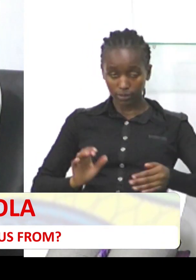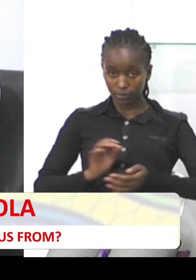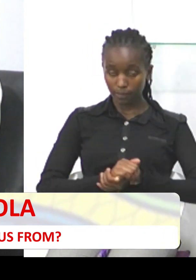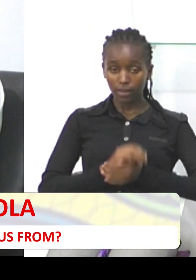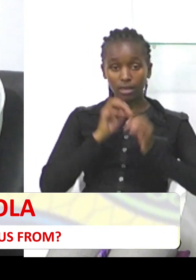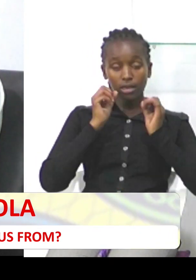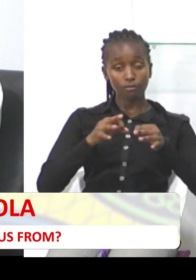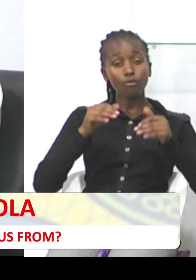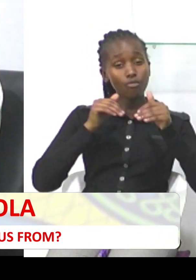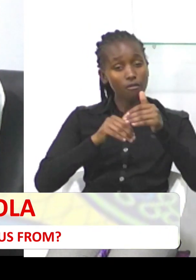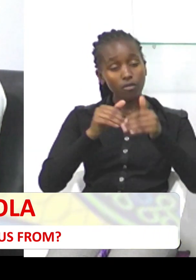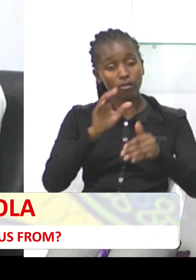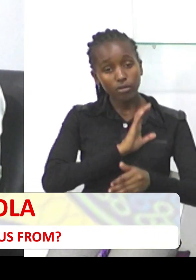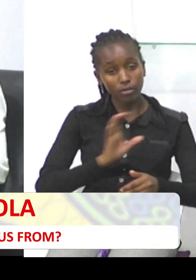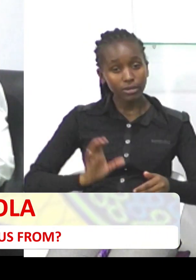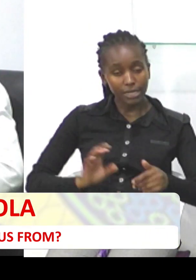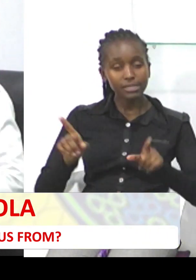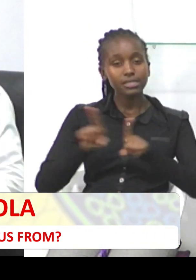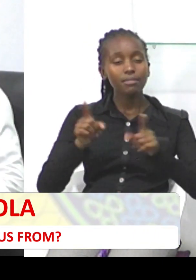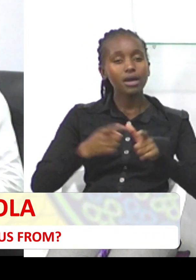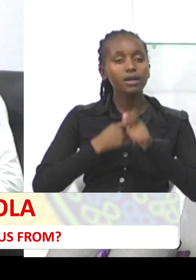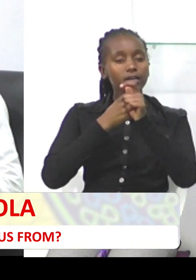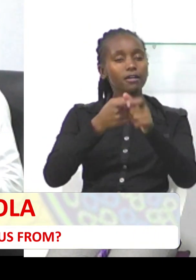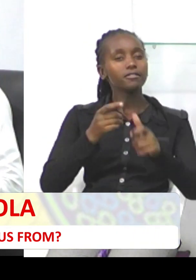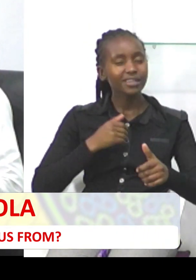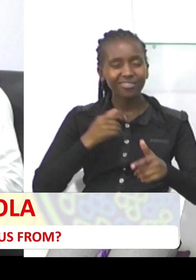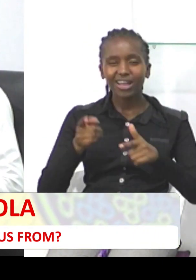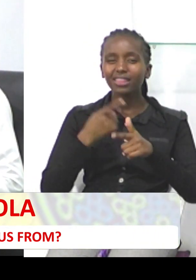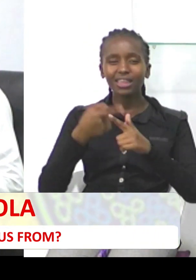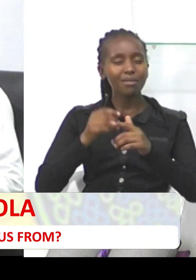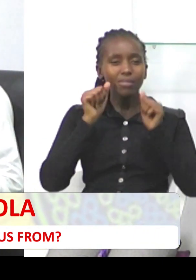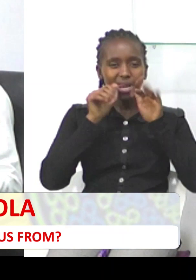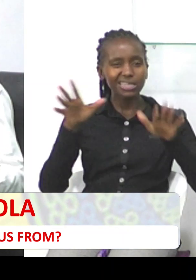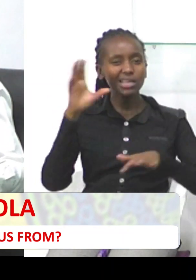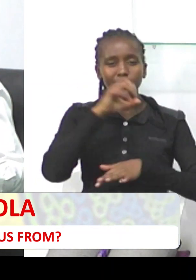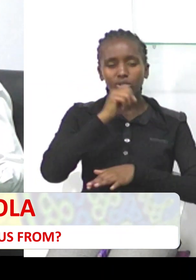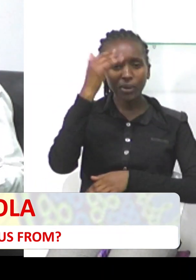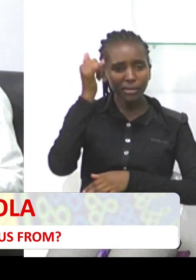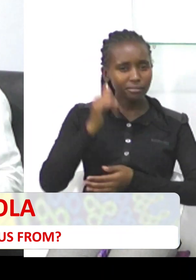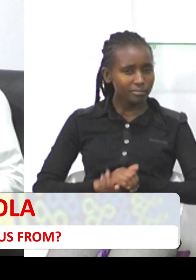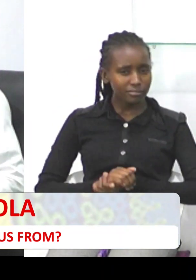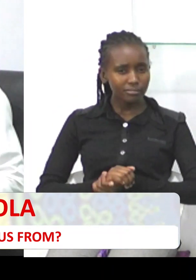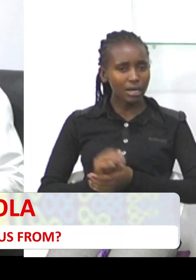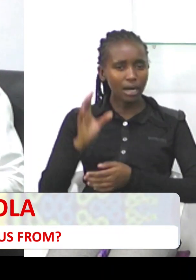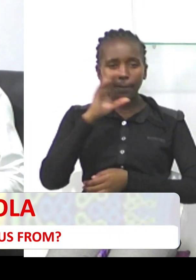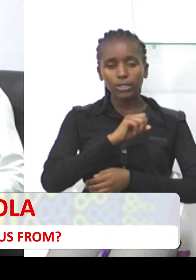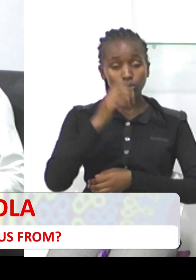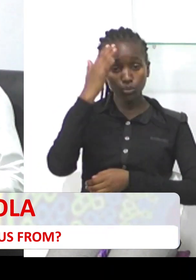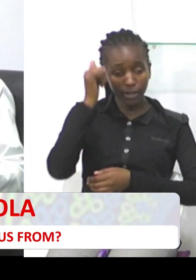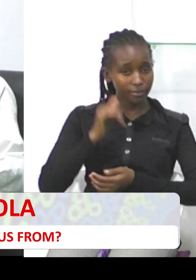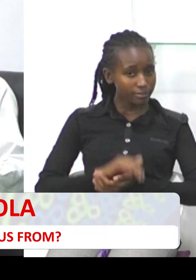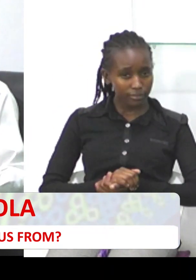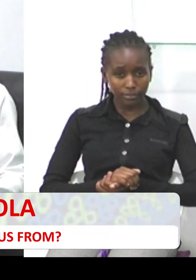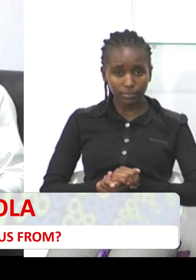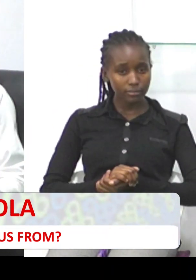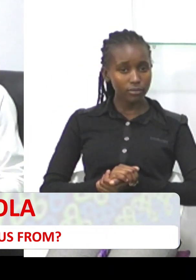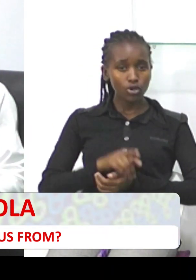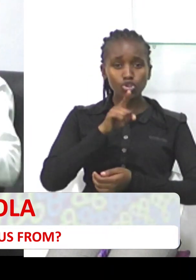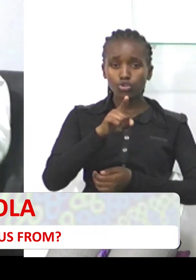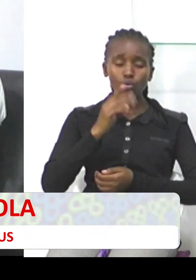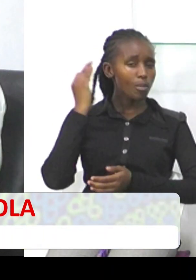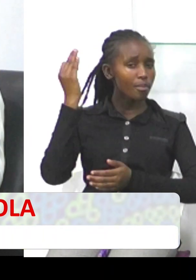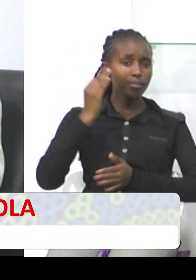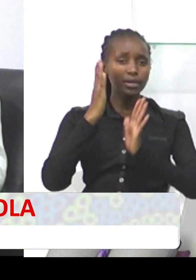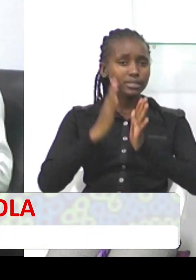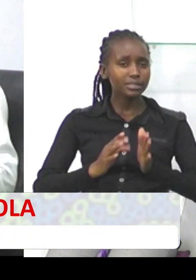and you have the gift. Mm. Kwa nini Mungu asikubariki? I wonder. Mbona Mungu asikubariki? Na wewe ni mtumishi wake? Na wewe ni mtumishi.